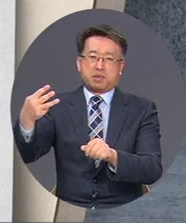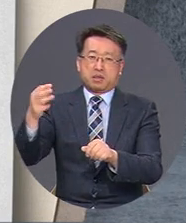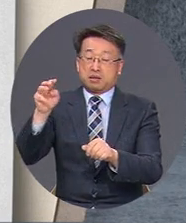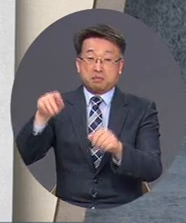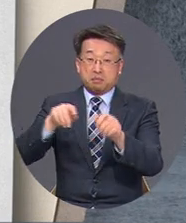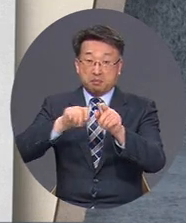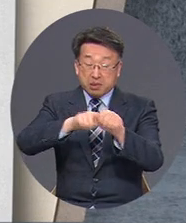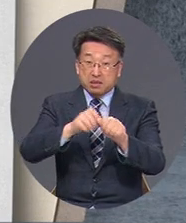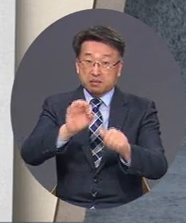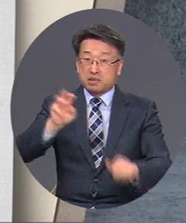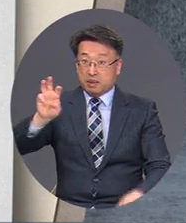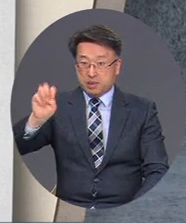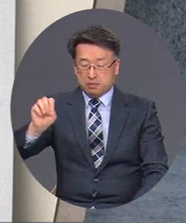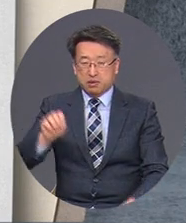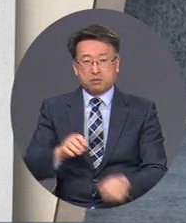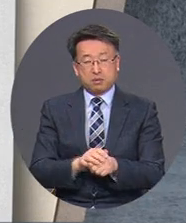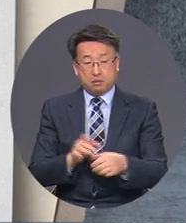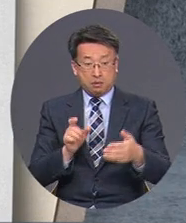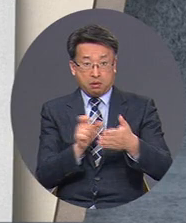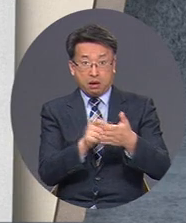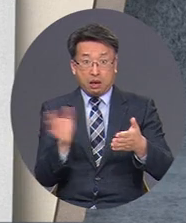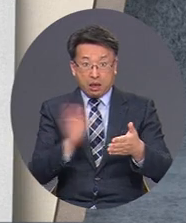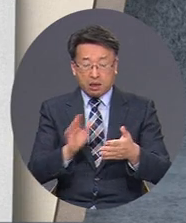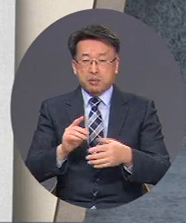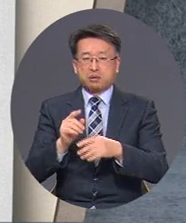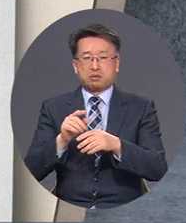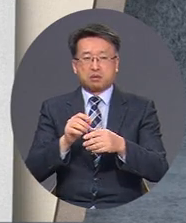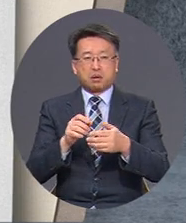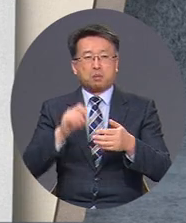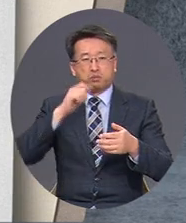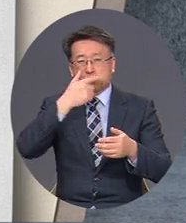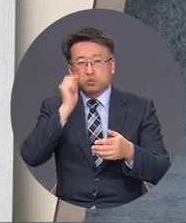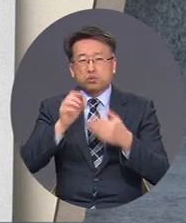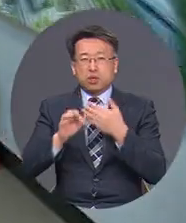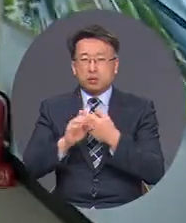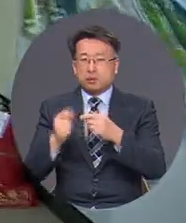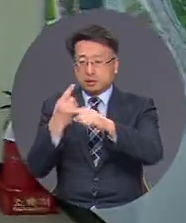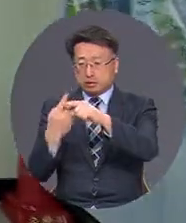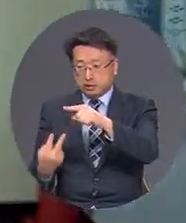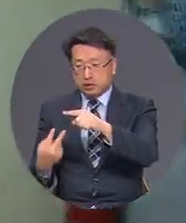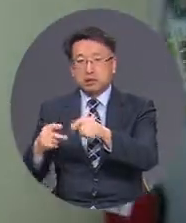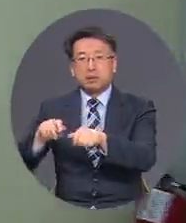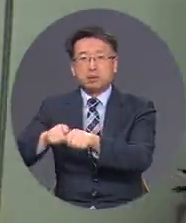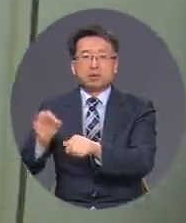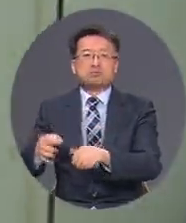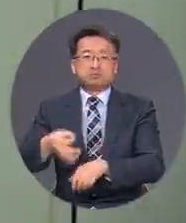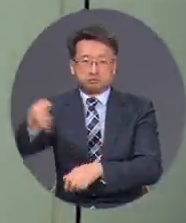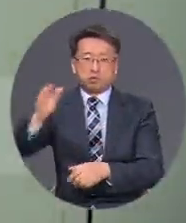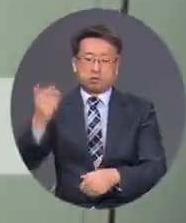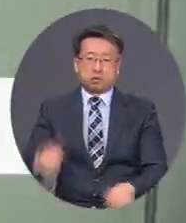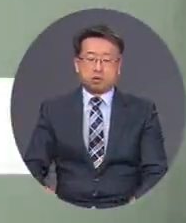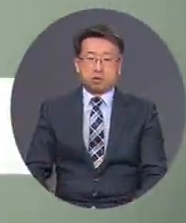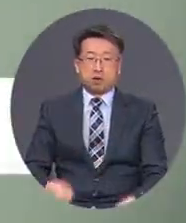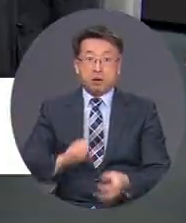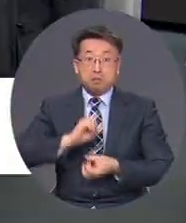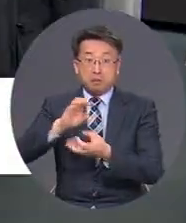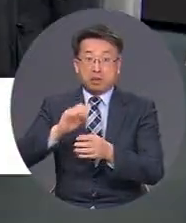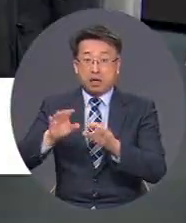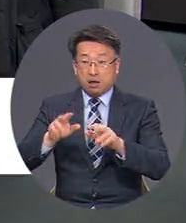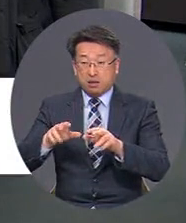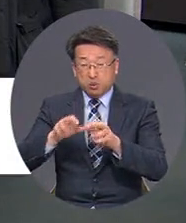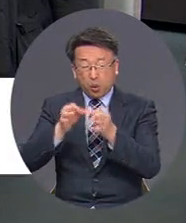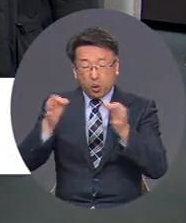경우엔 미표시 과태료 금액의 2분의 1을 내야 합니다. 배달앱 운영 10개월 동안 관련 사실을 모르고